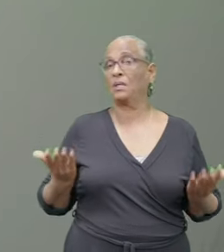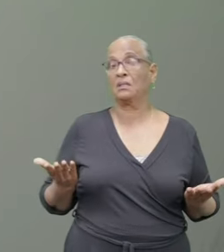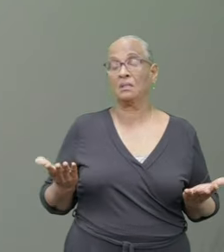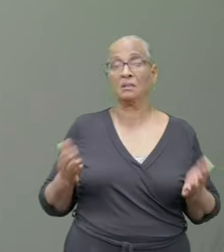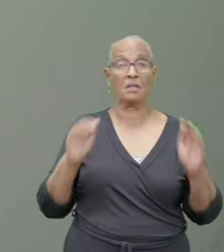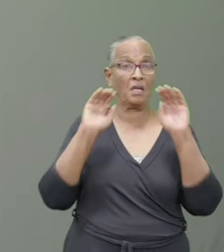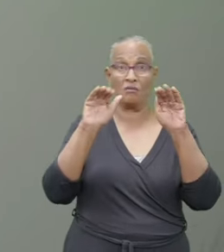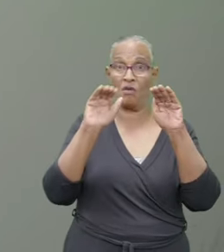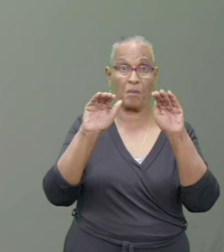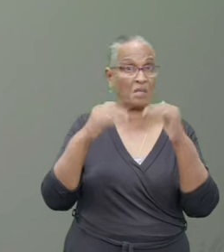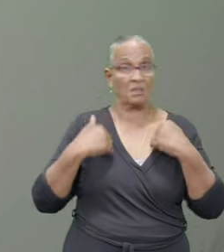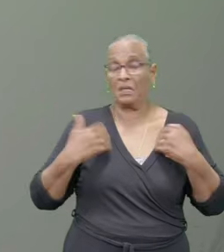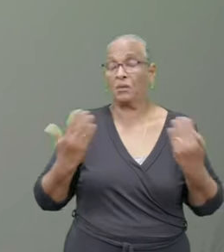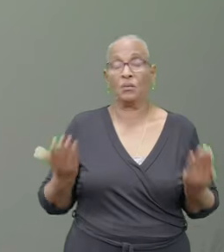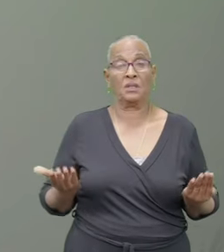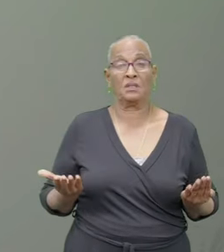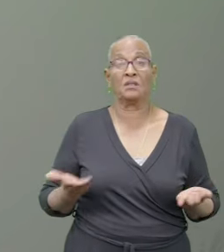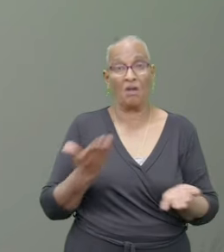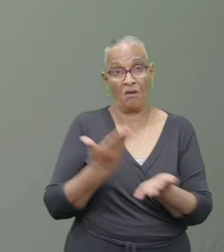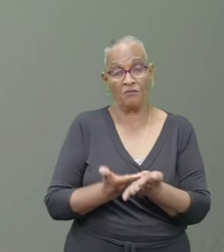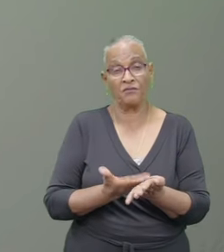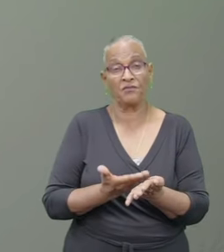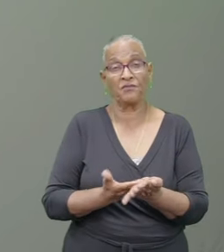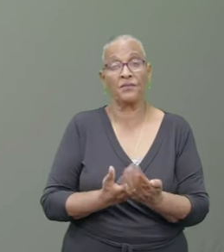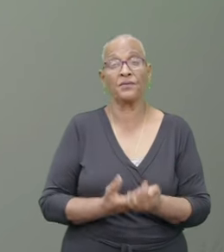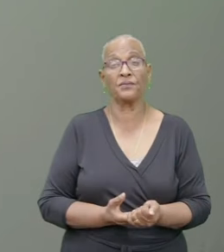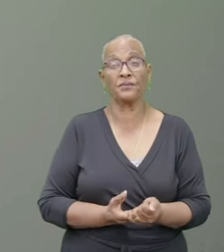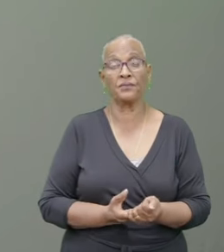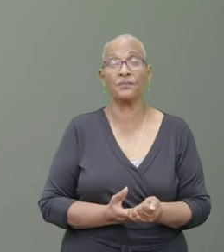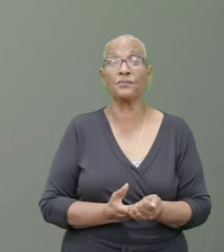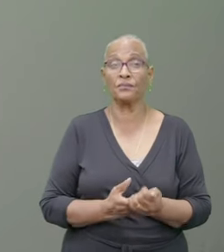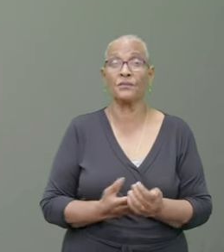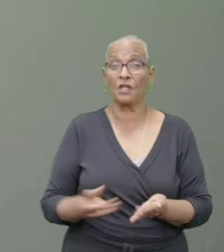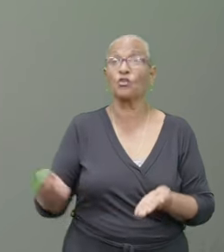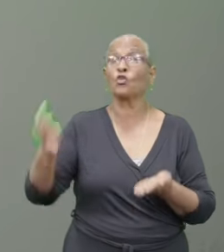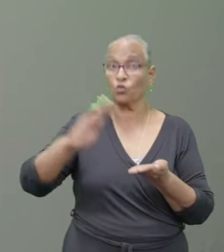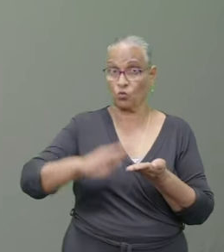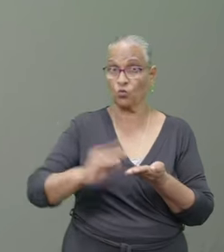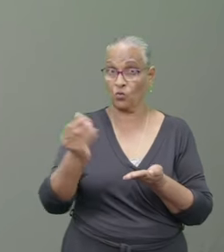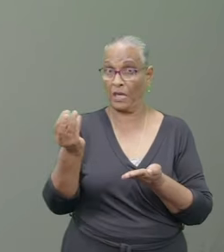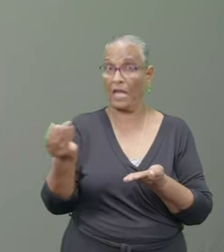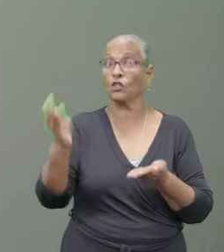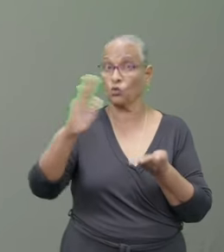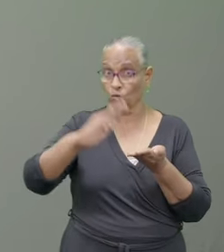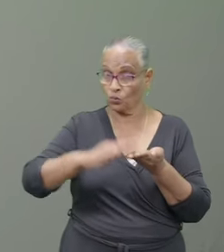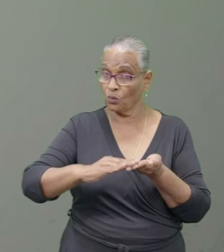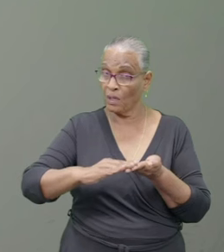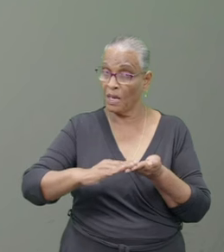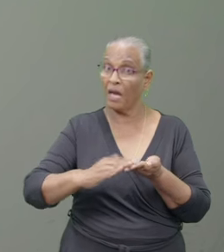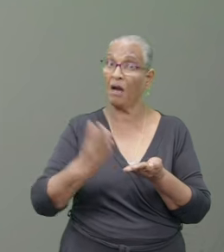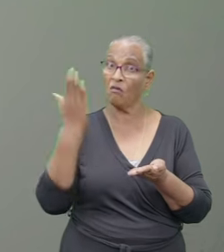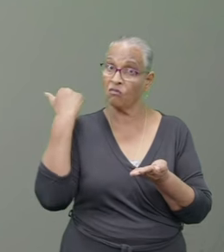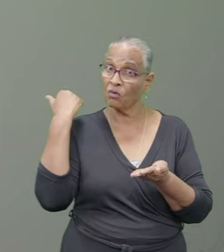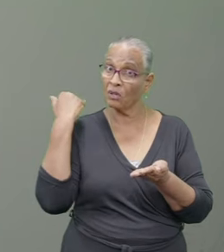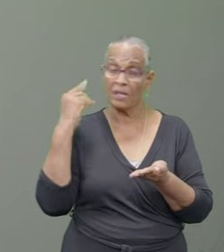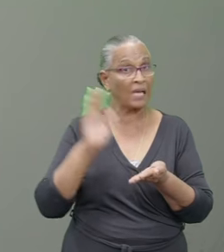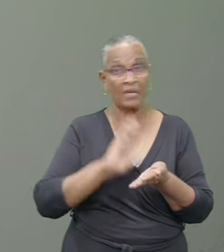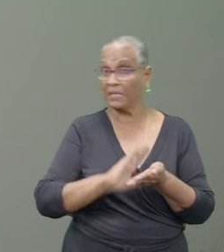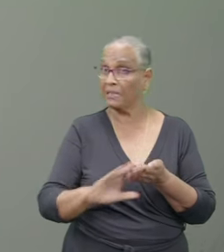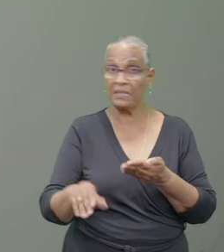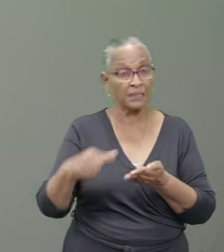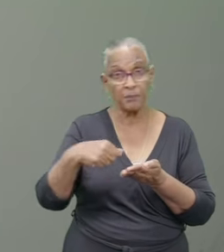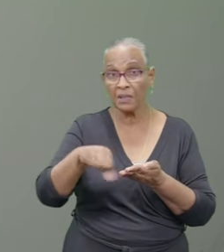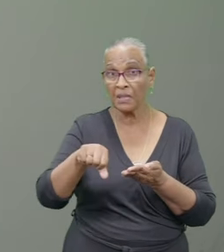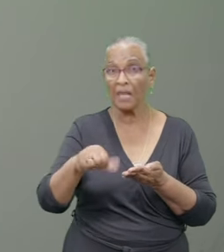is dat het feit is dat de toelage in juli vorig jaar niet betaald is. Dat was